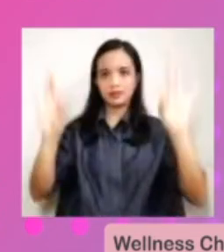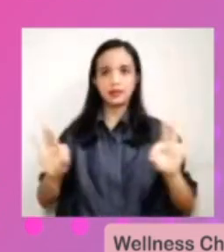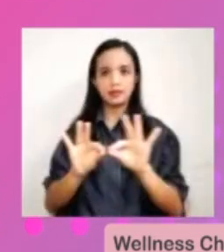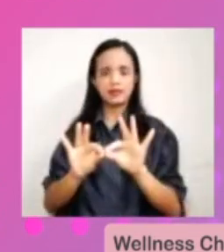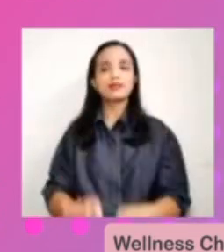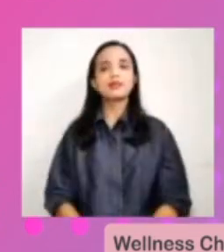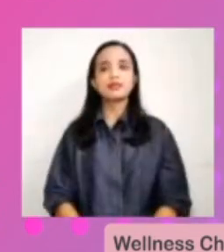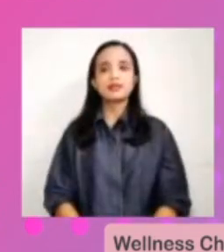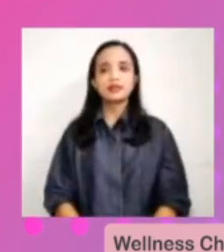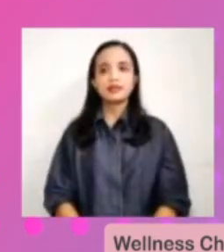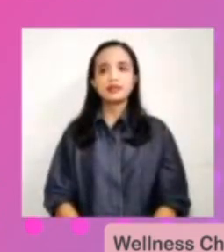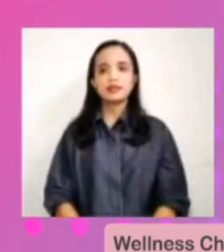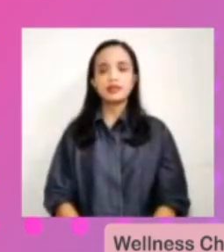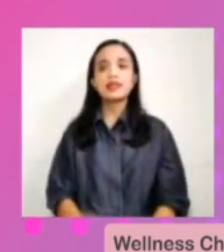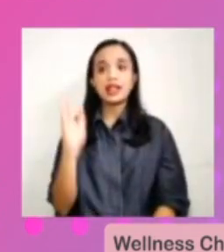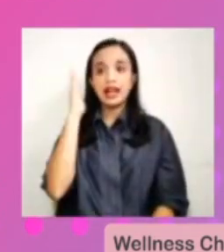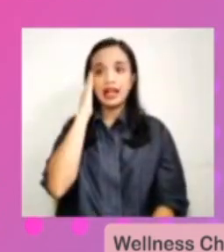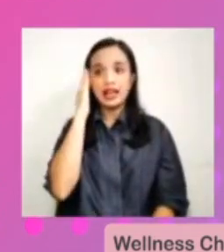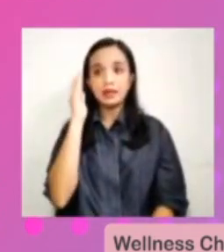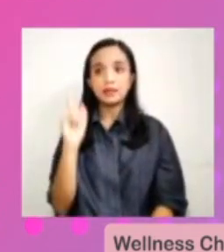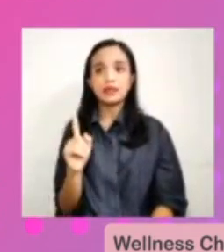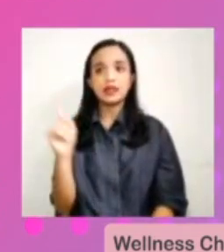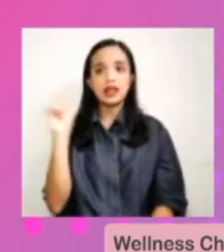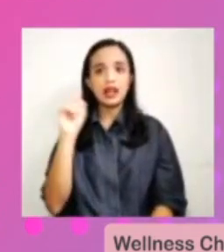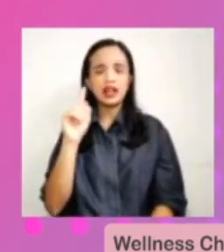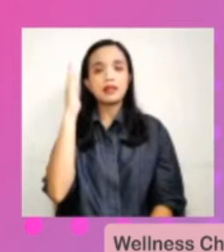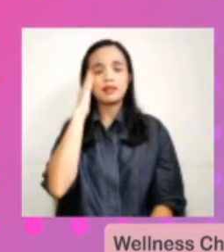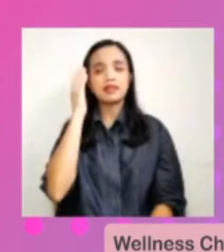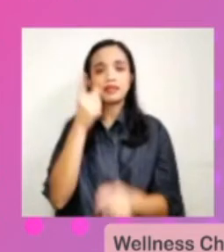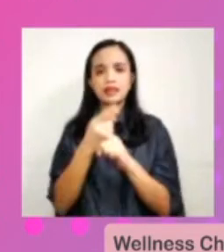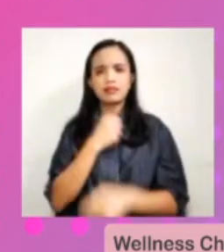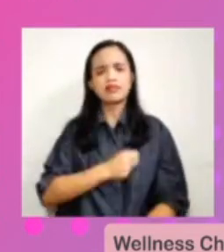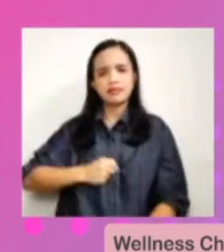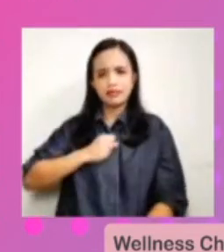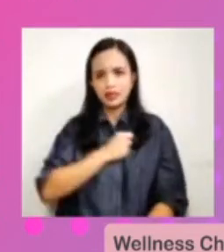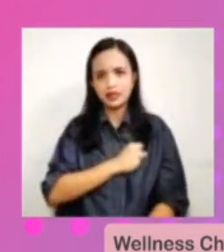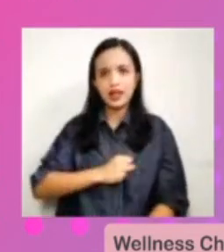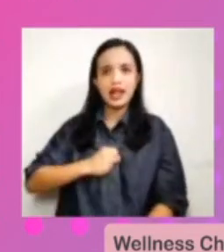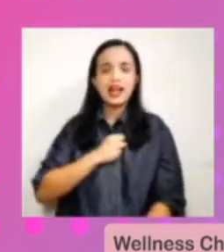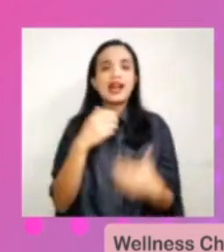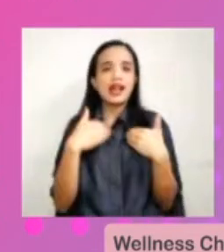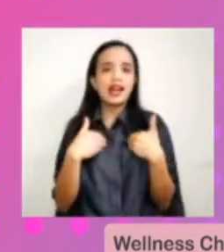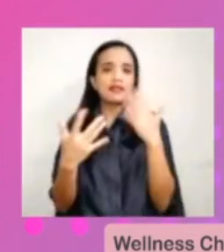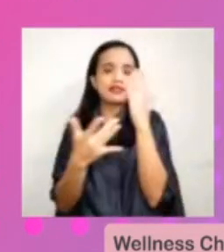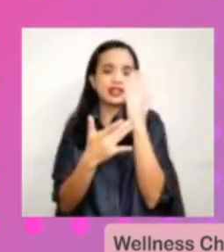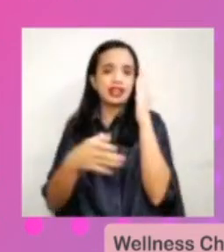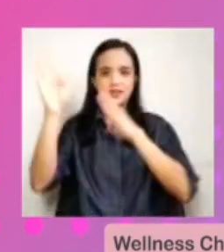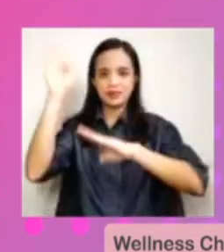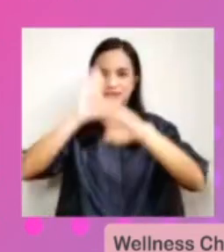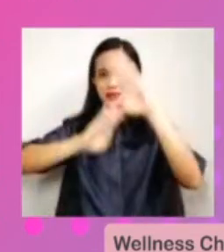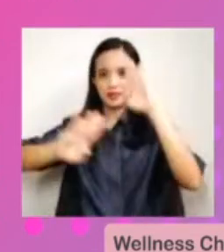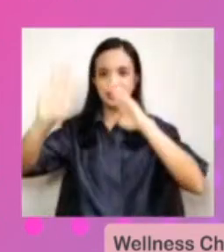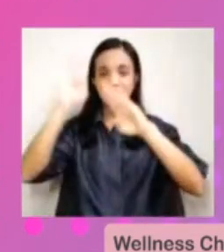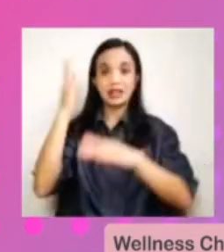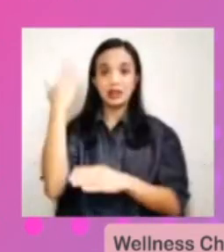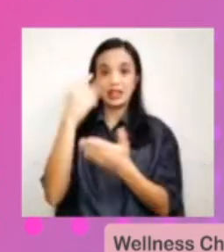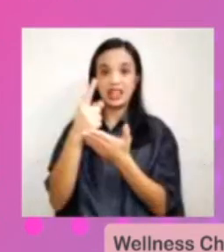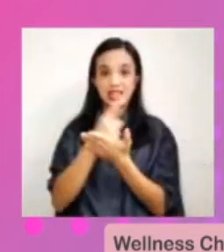po, tulungan niyo po kaming ma-improve pa ang ating wellness check series, no, by answering